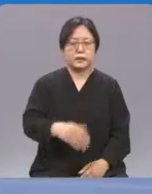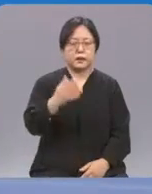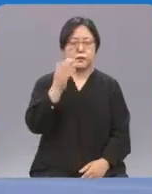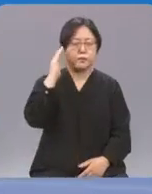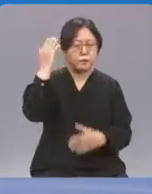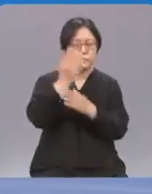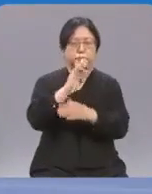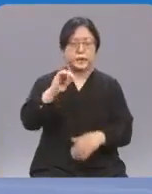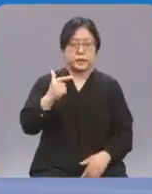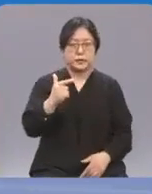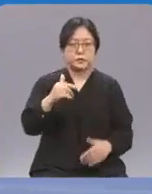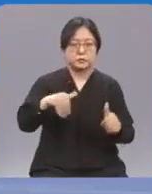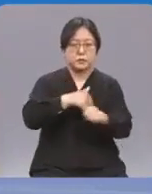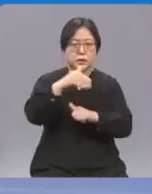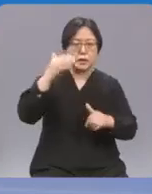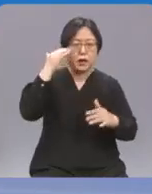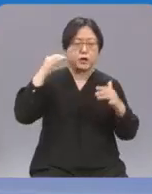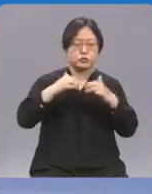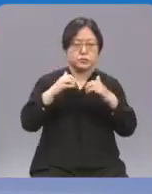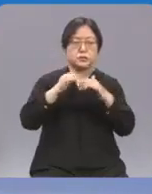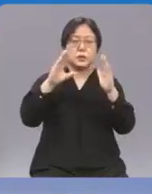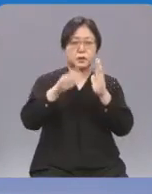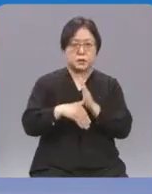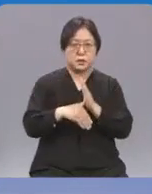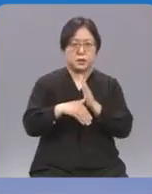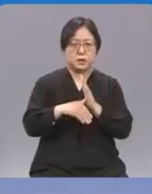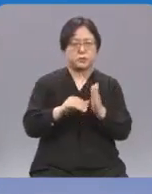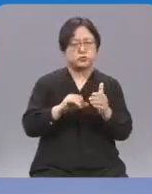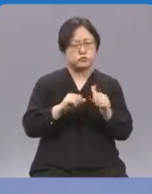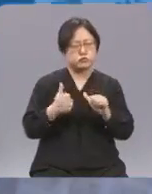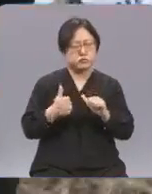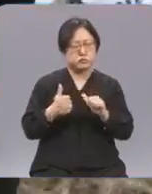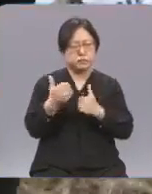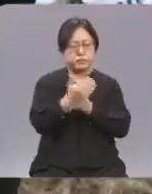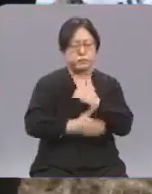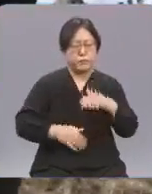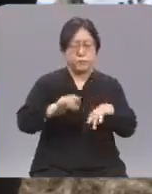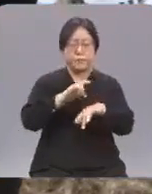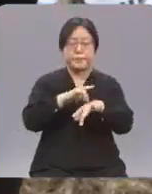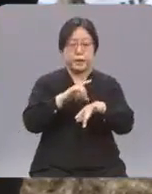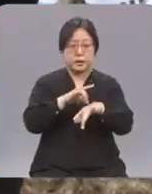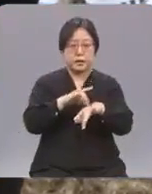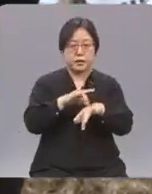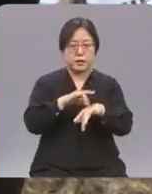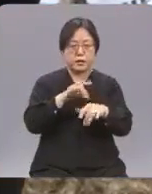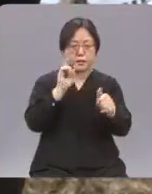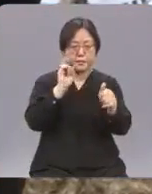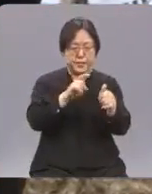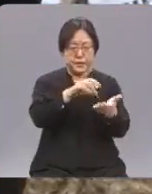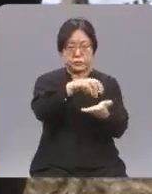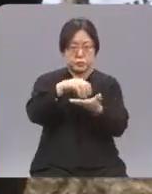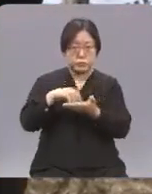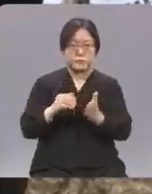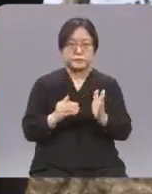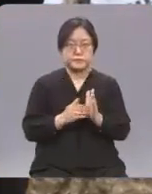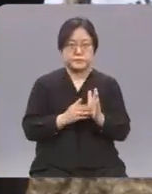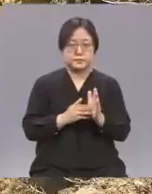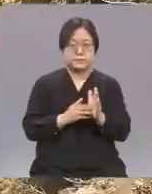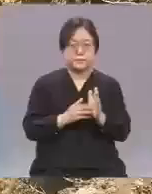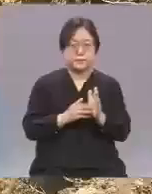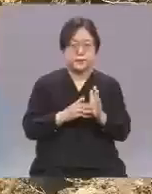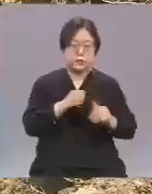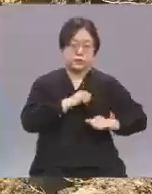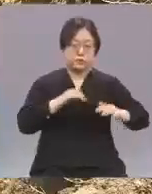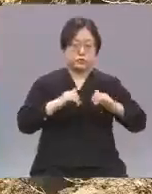화순 백악산 일대에서 한국전쟁 당시 전사자로 추정되는 유해 한구가 발굴 수습됐습니다.